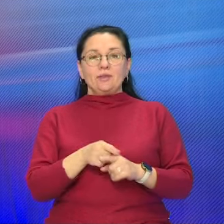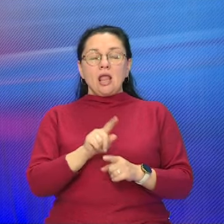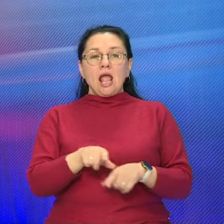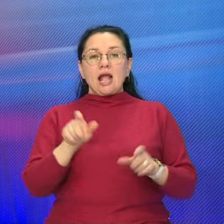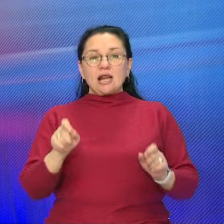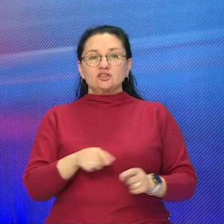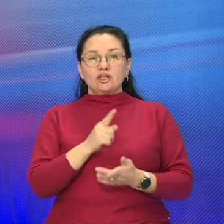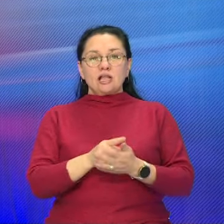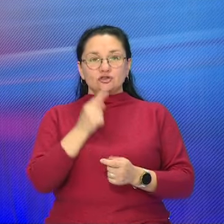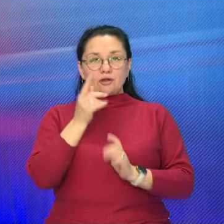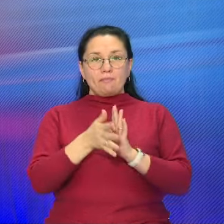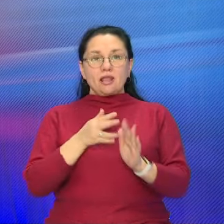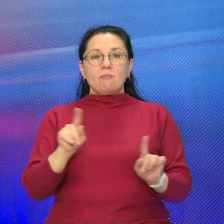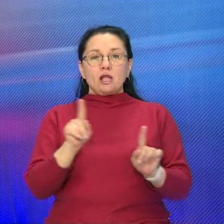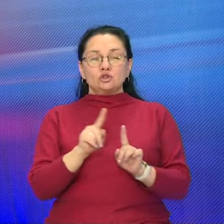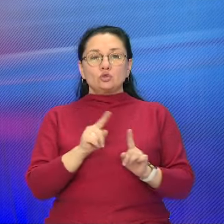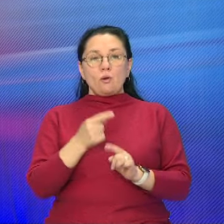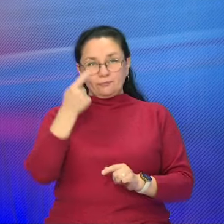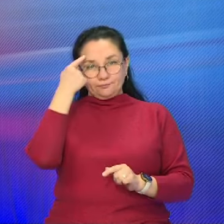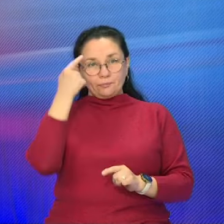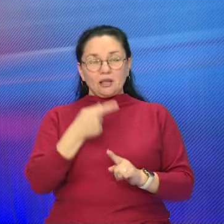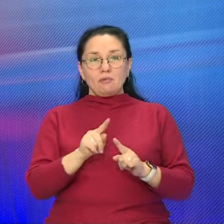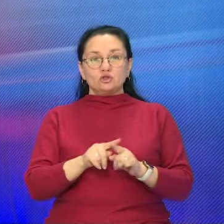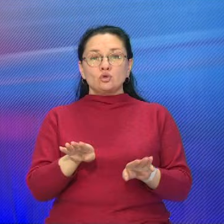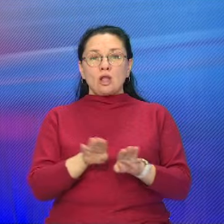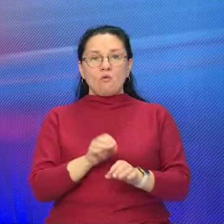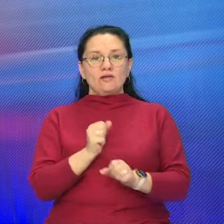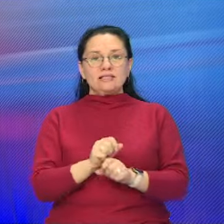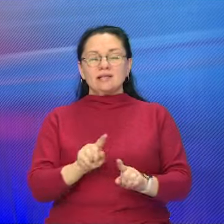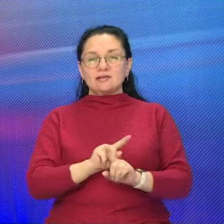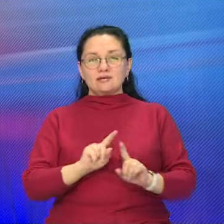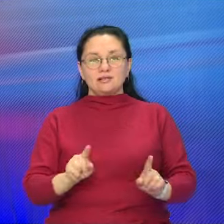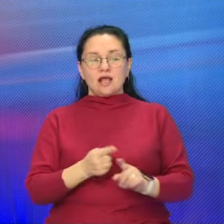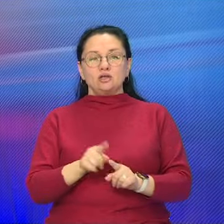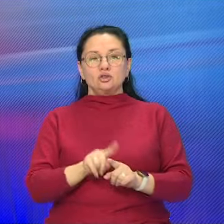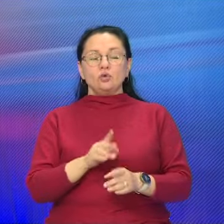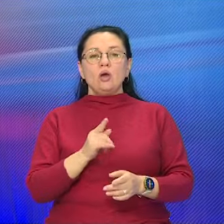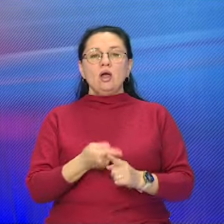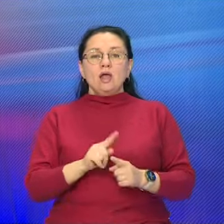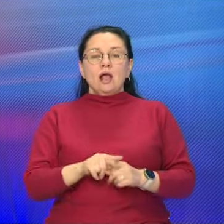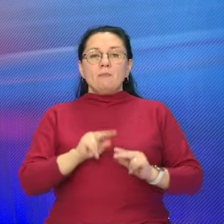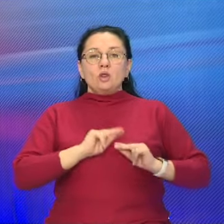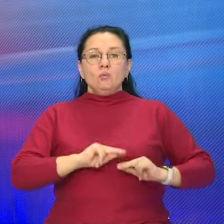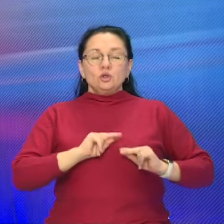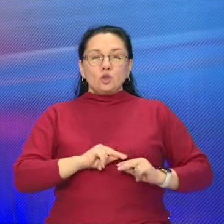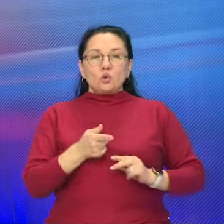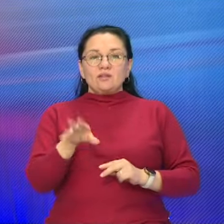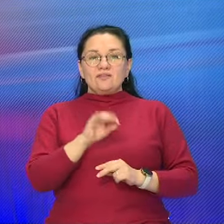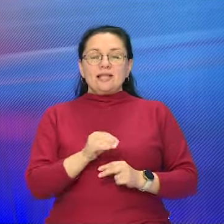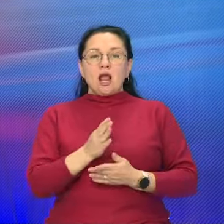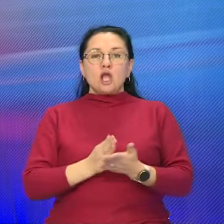должны понимать, прежде всего осознать, что это делать нельзя, что за этим стоит потом большой труд служб коммунальных.